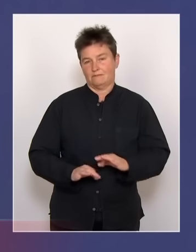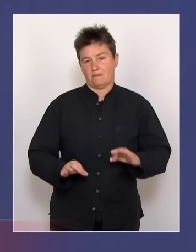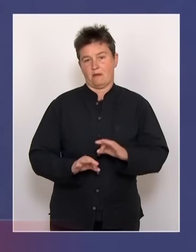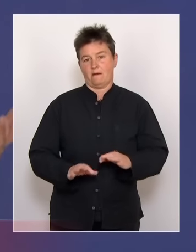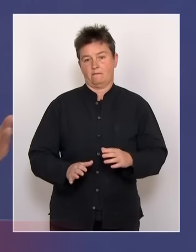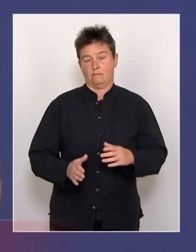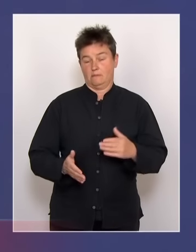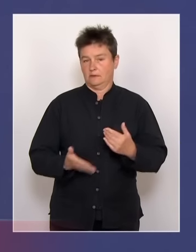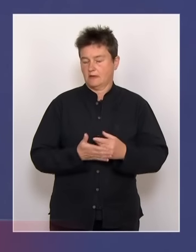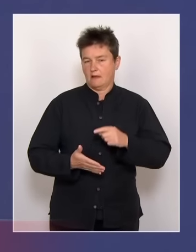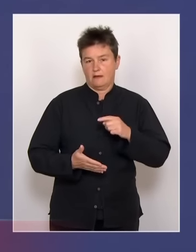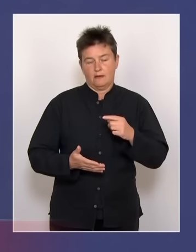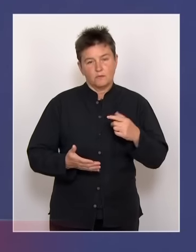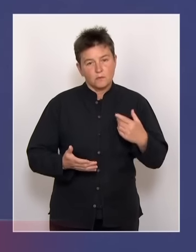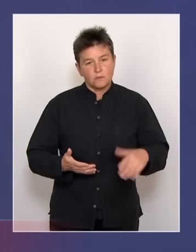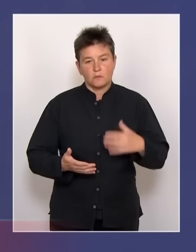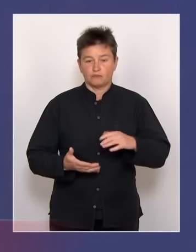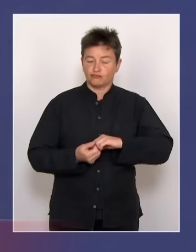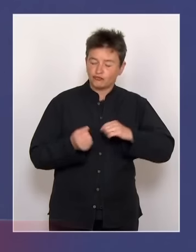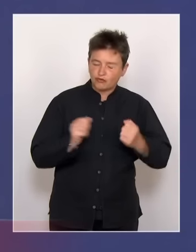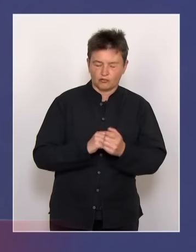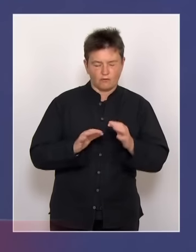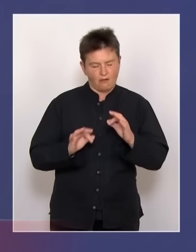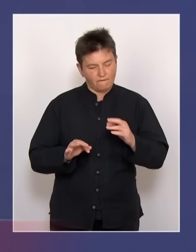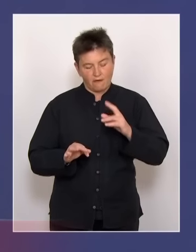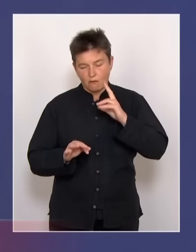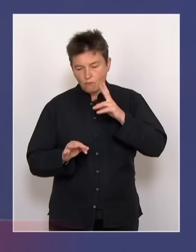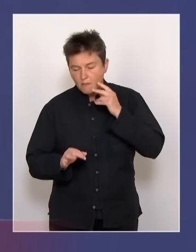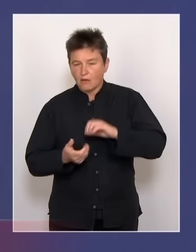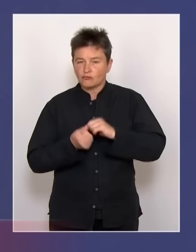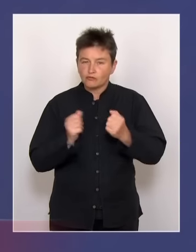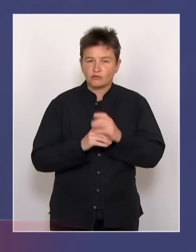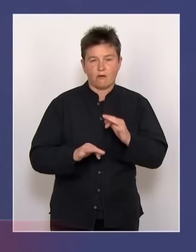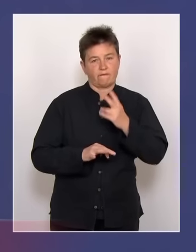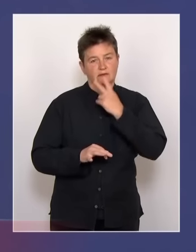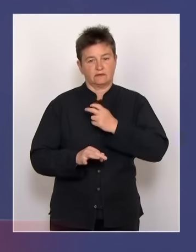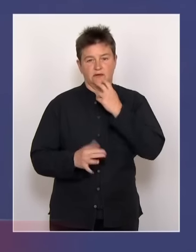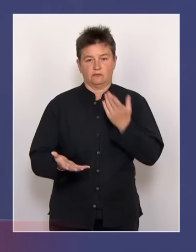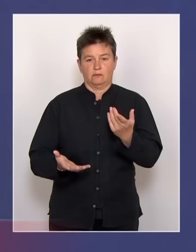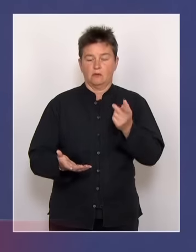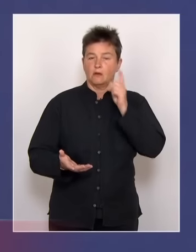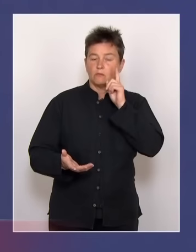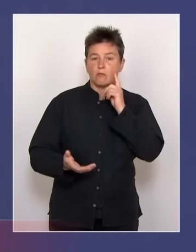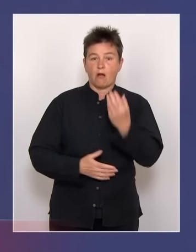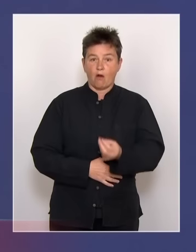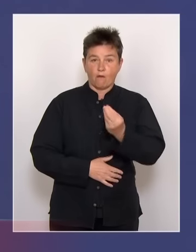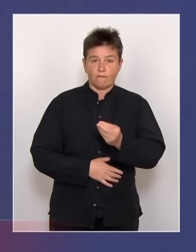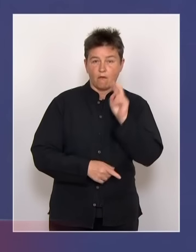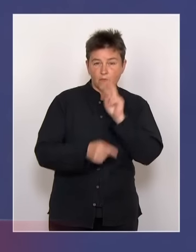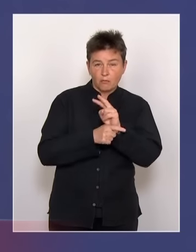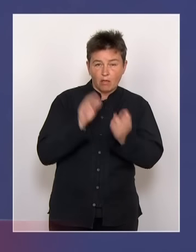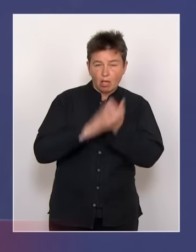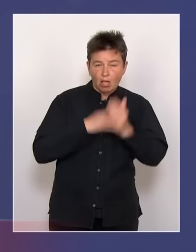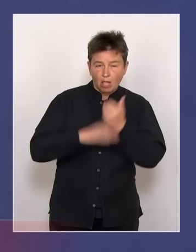et c'est un changement profond anthropologique civilisationnel quand aujourd'hui des enfants passent des heures devant des écrans